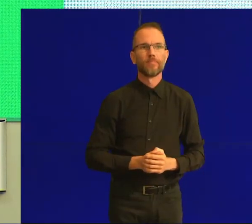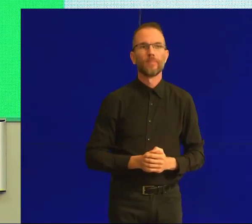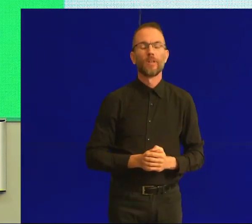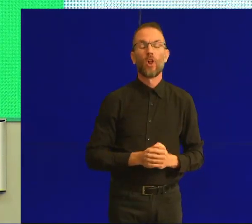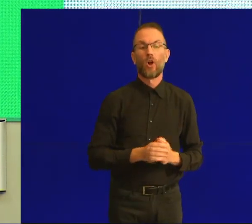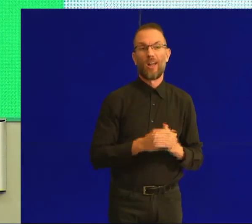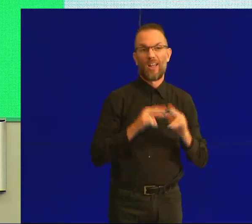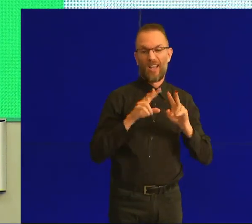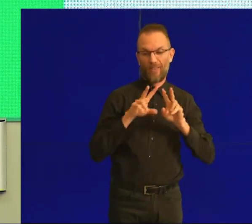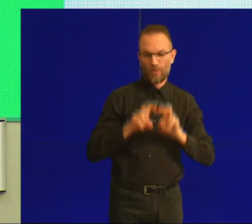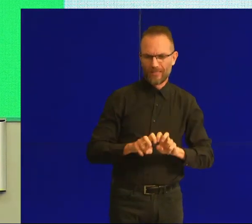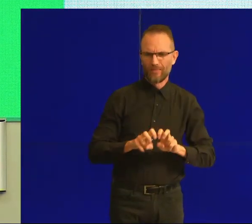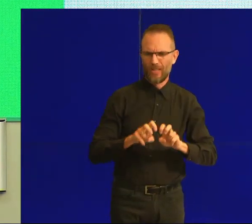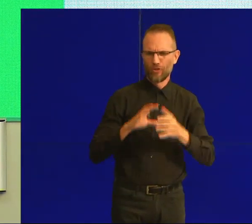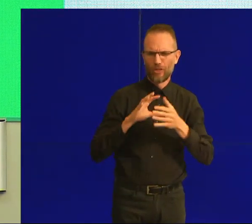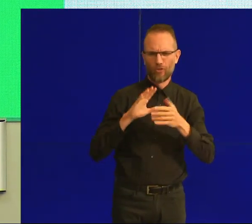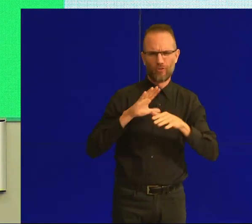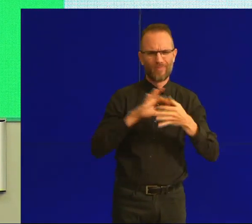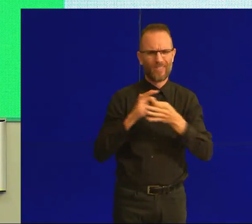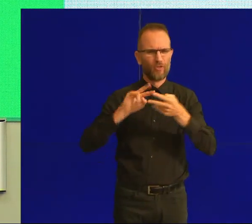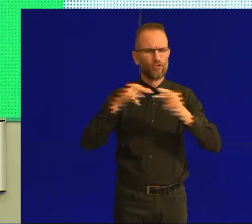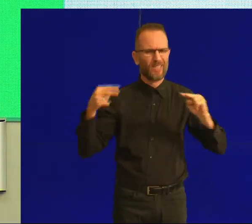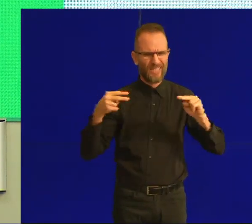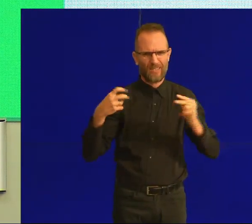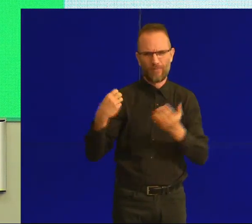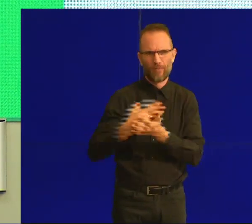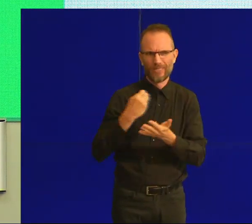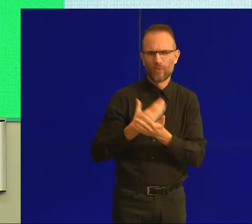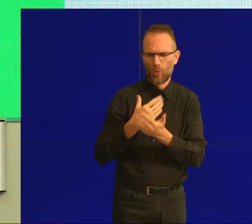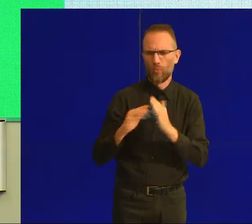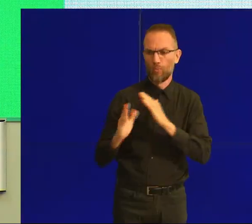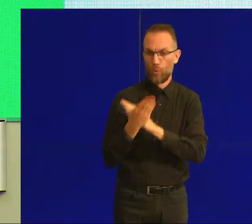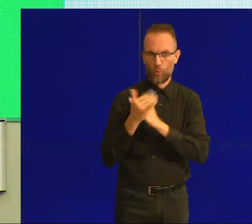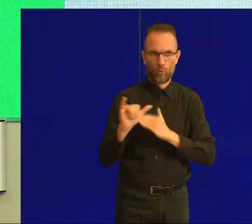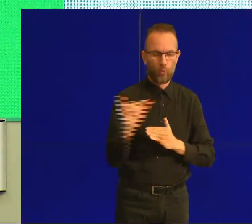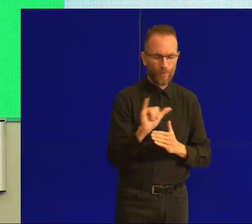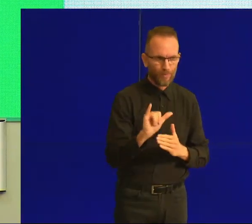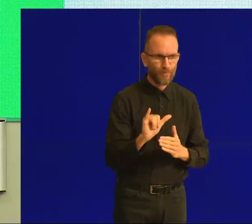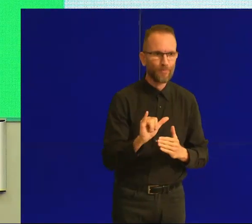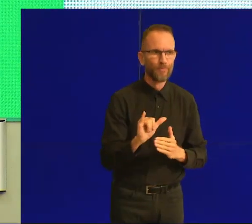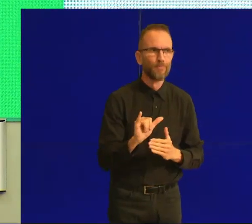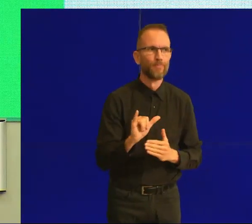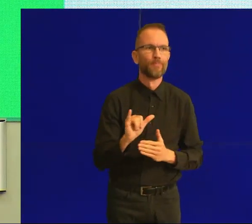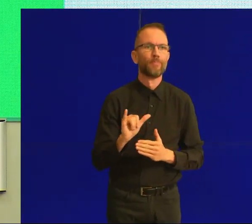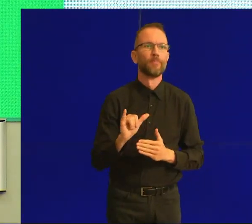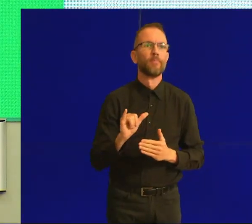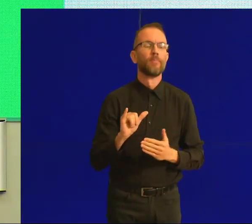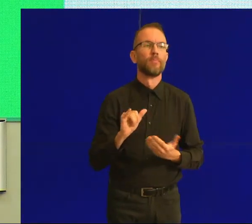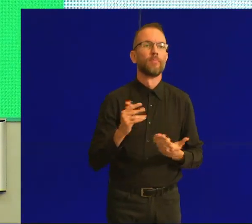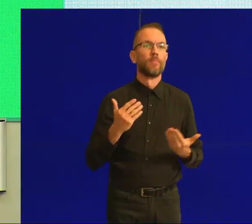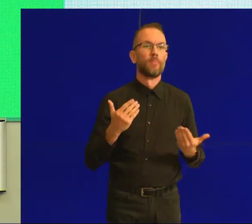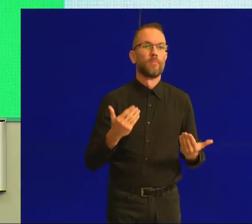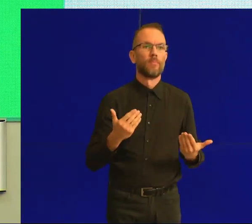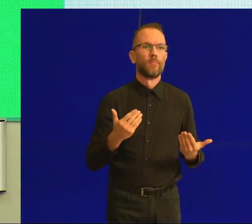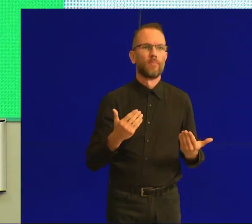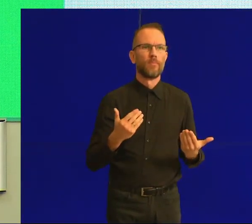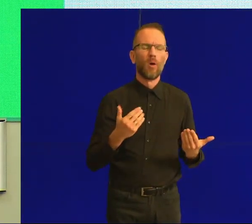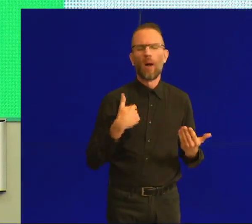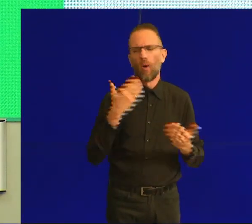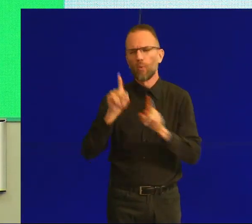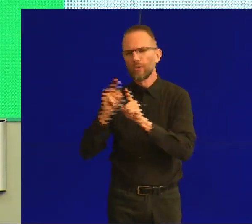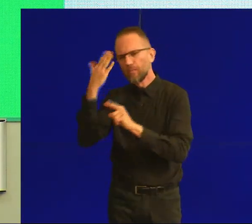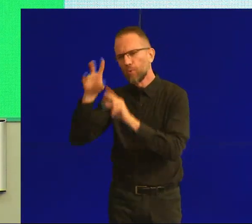montrent ce que nous voyons aussi dans à travers d'autres d'autres angles c'est que à